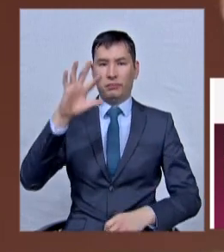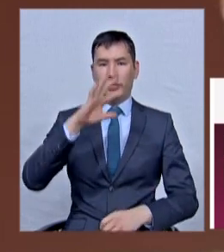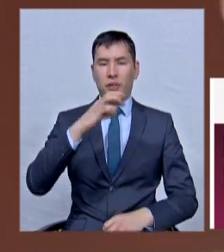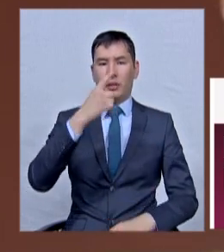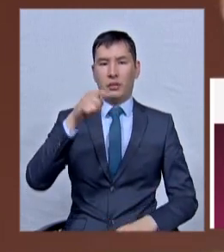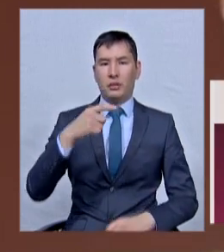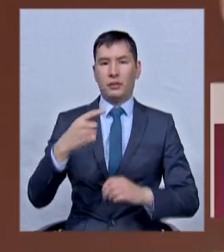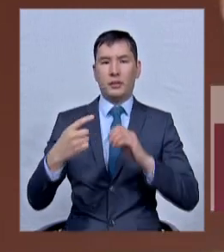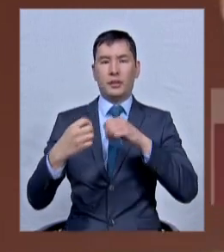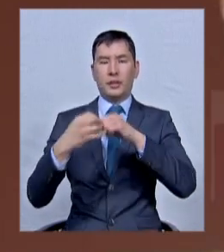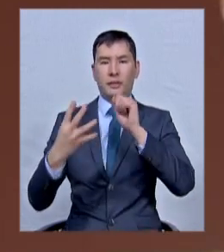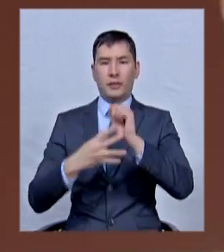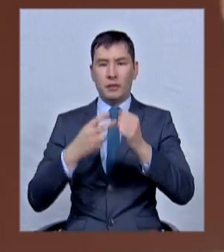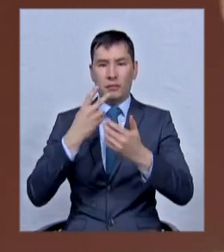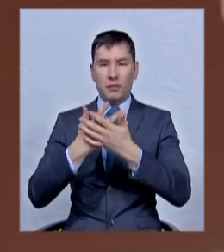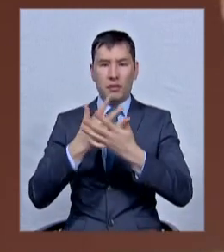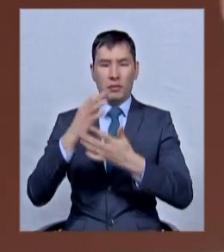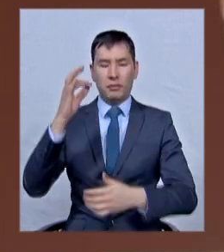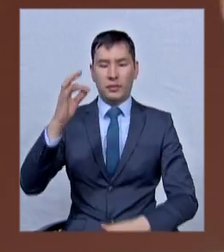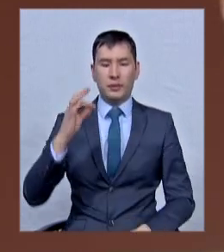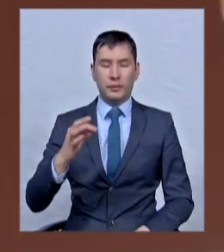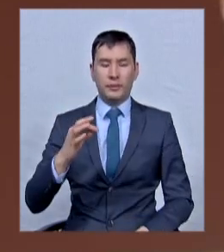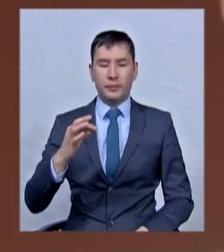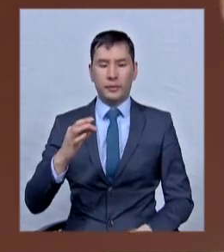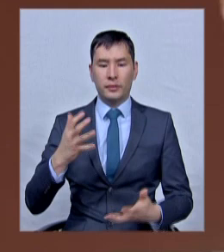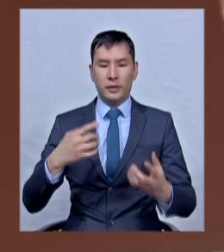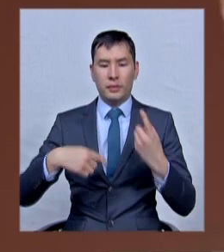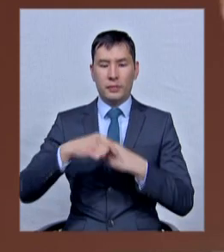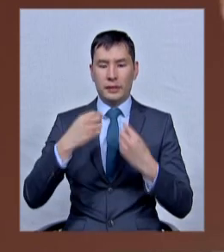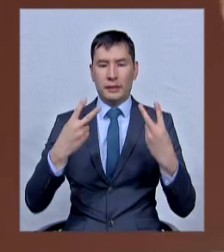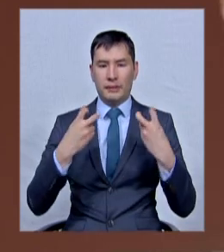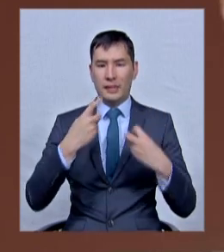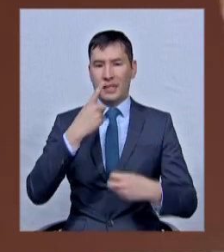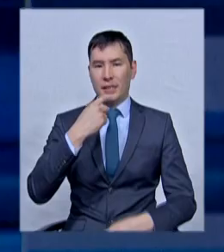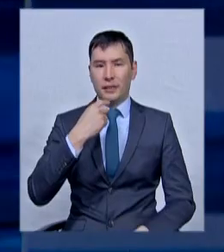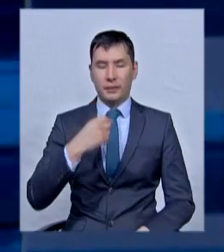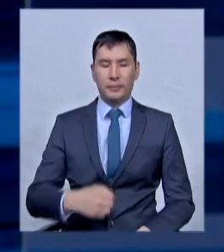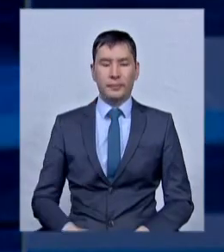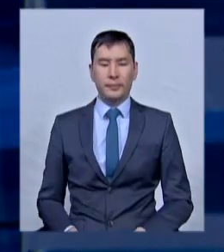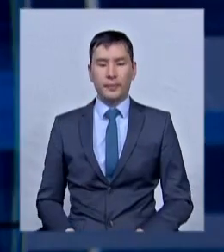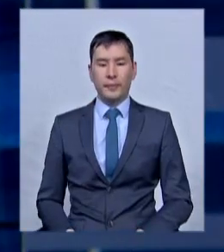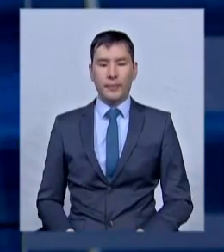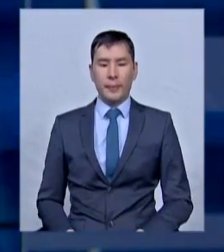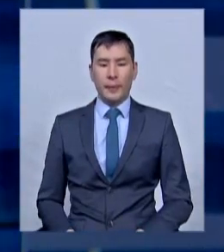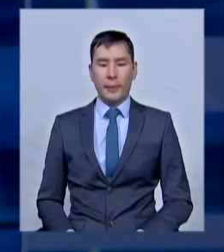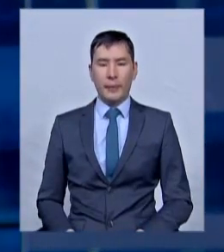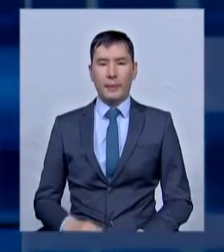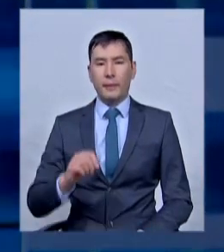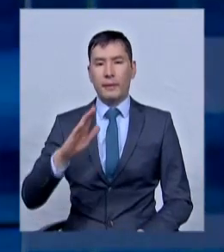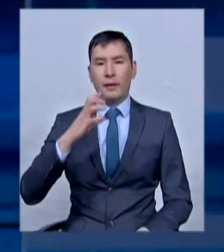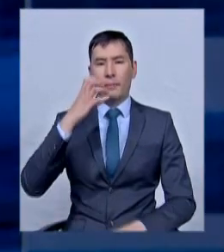100 мыңына шаққандағы көрсеткіш 59.3% құрайды. Біз қызыл аймаққа кірдік. Ал әлем